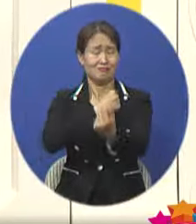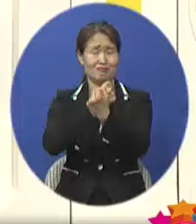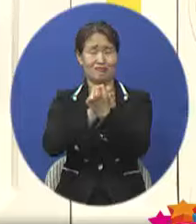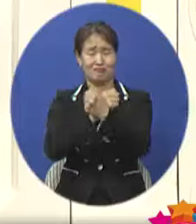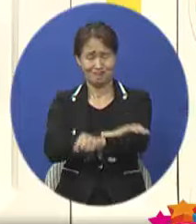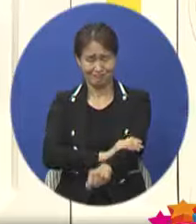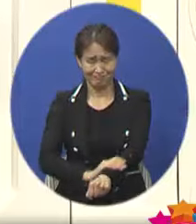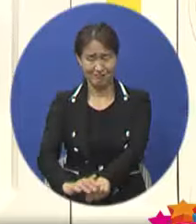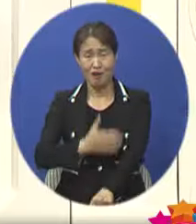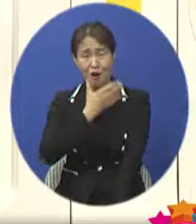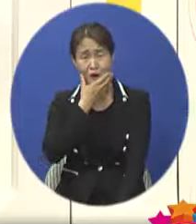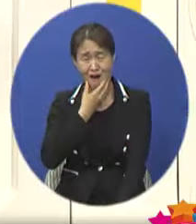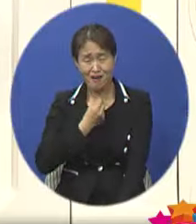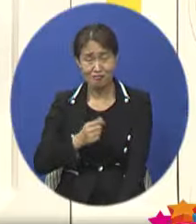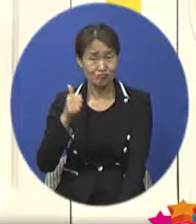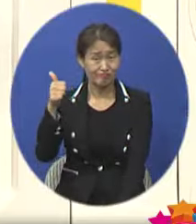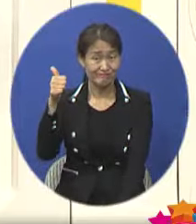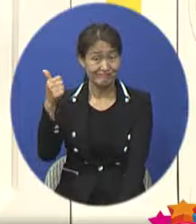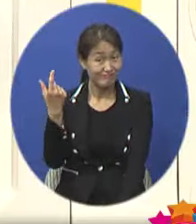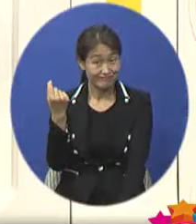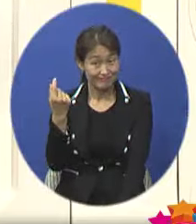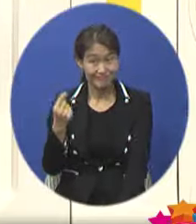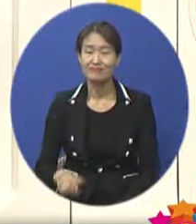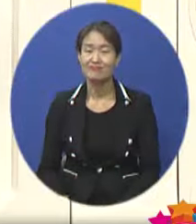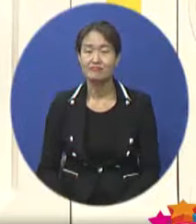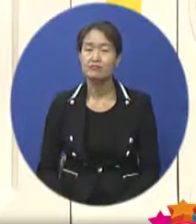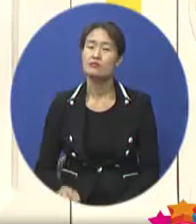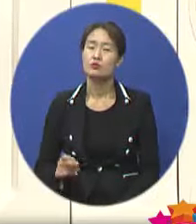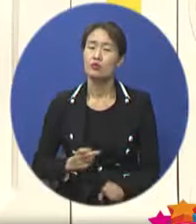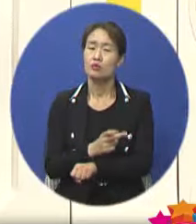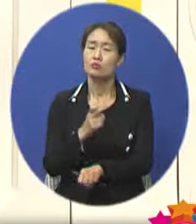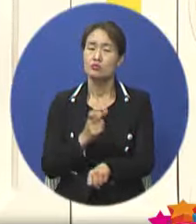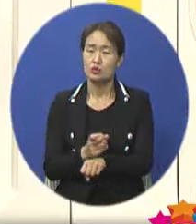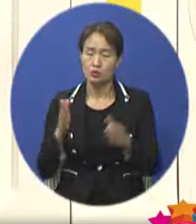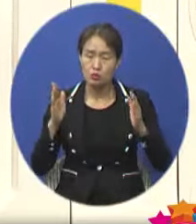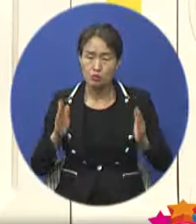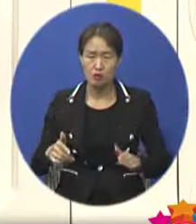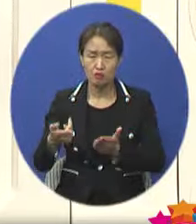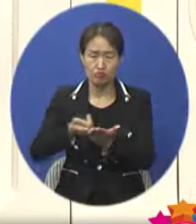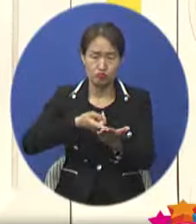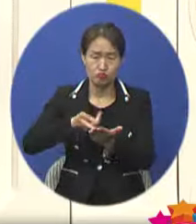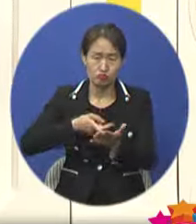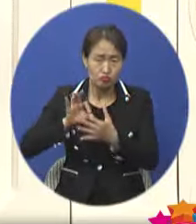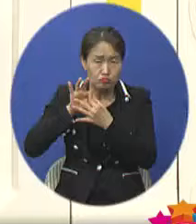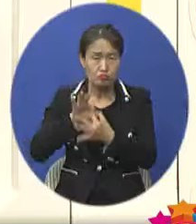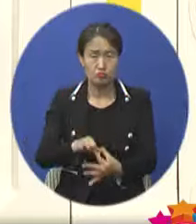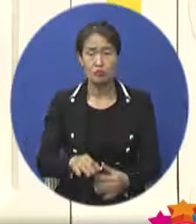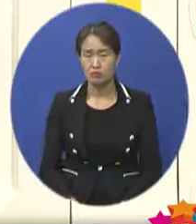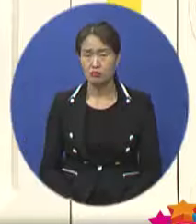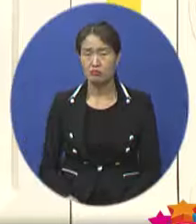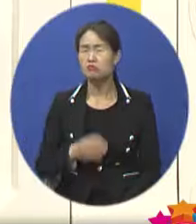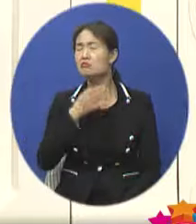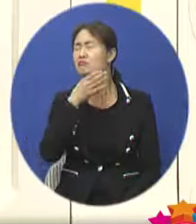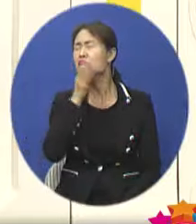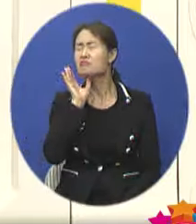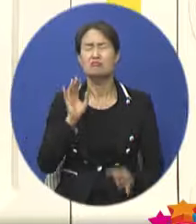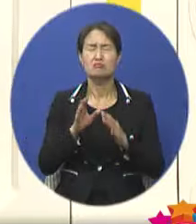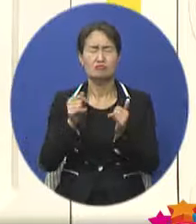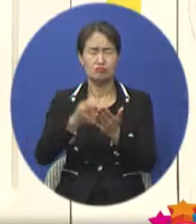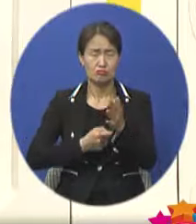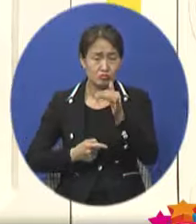정말 행복하시네요. 너무 대단하시죠. 예. 예. 그리고 또 네. 12시간을 수술을 했는데 그러게 네. 여르신들은 네. 수술하면 회복이 좀